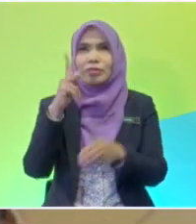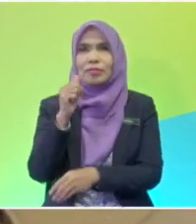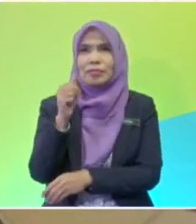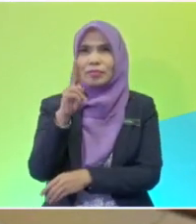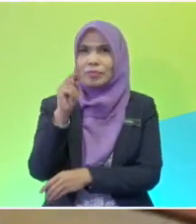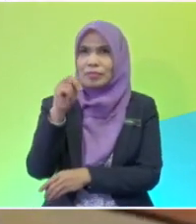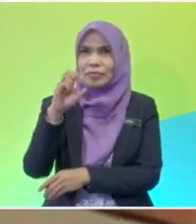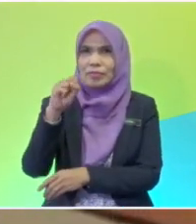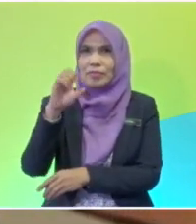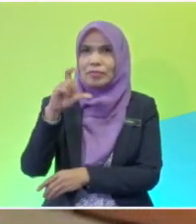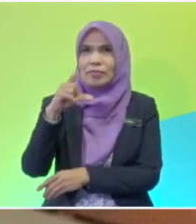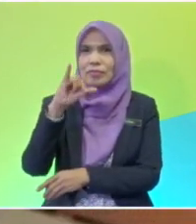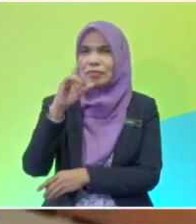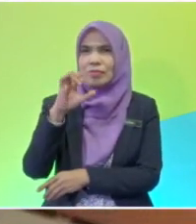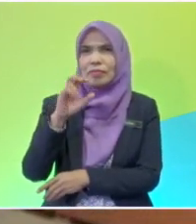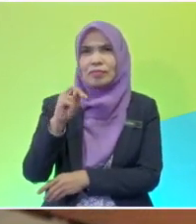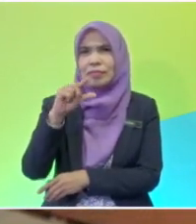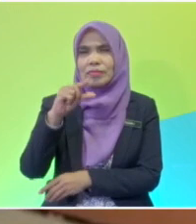harapan aku